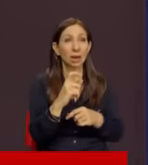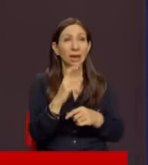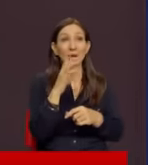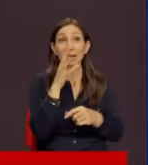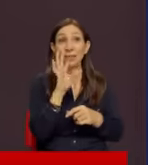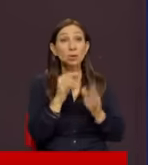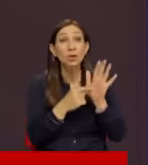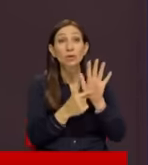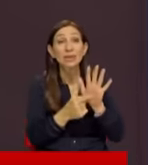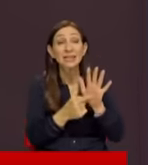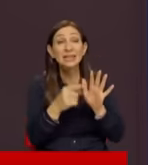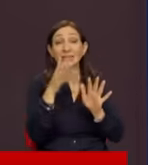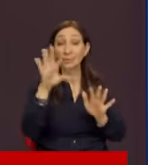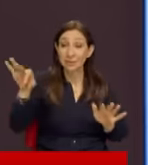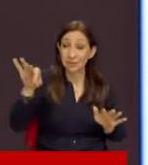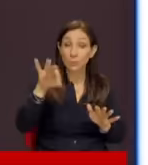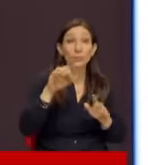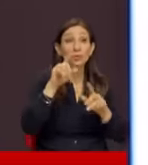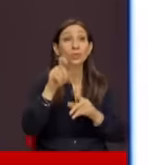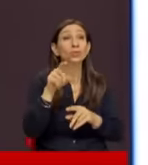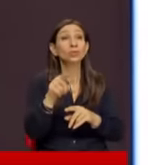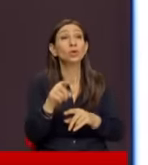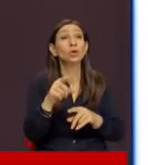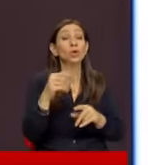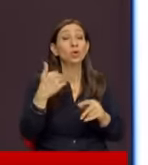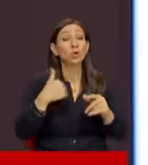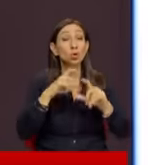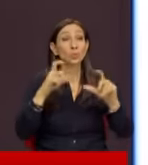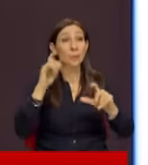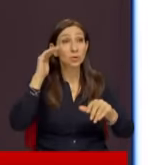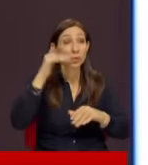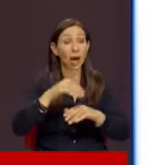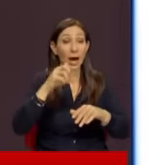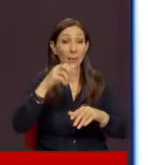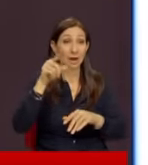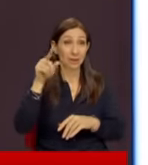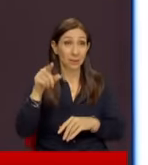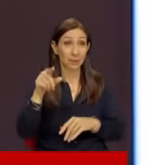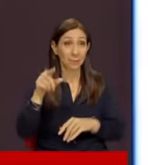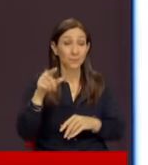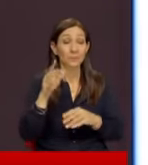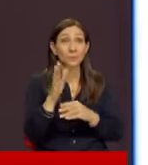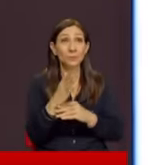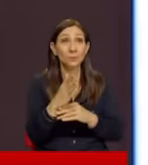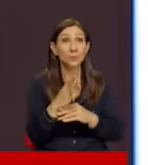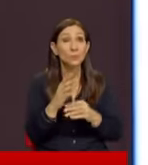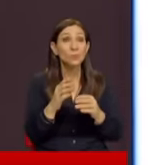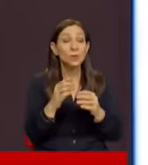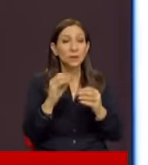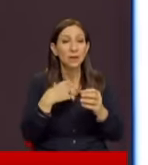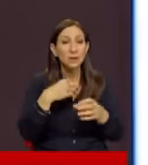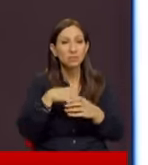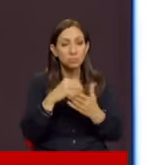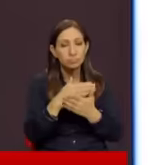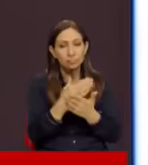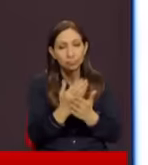kimi göstereceksin? Kimi göstereceksin sorusuna cevap şu. Kurumsal bir çöküş yaşıyor Adalet ve Kalkınma Partisi. Çünkü çözülme